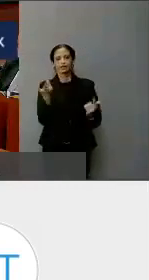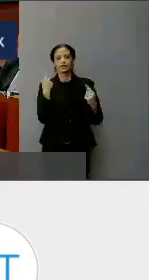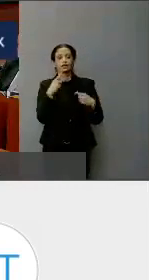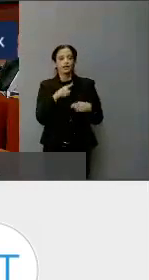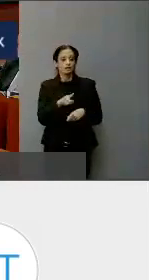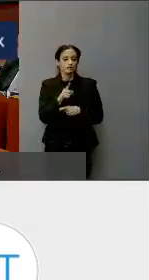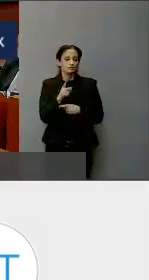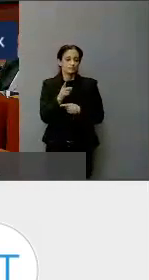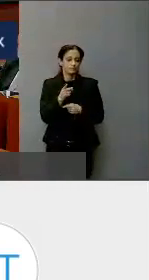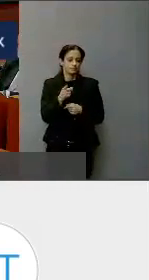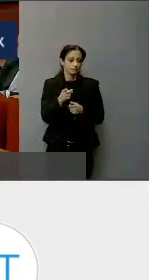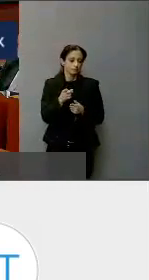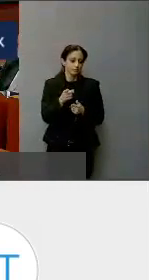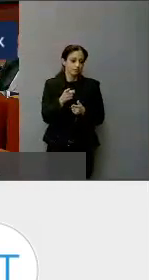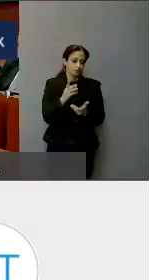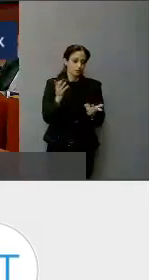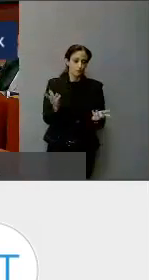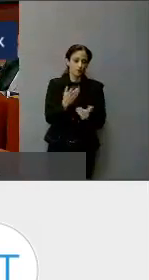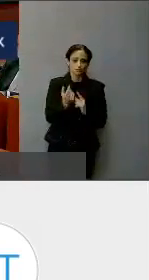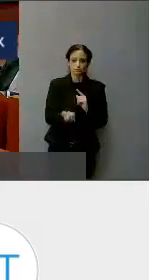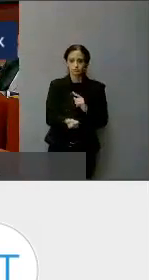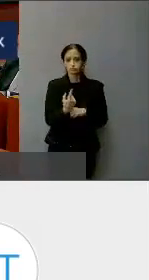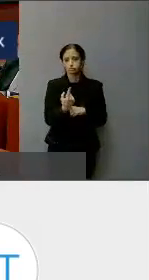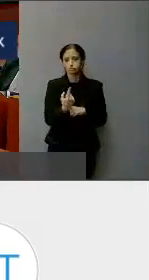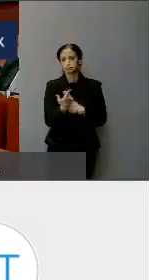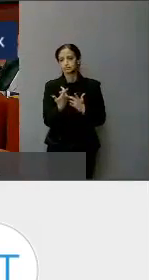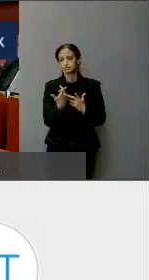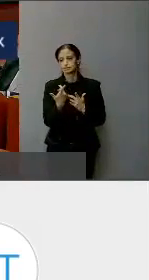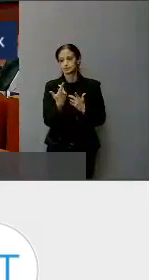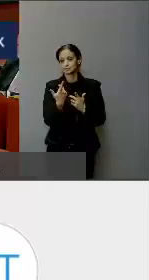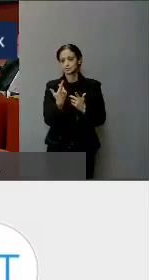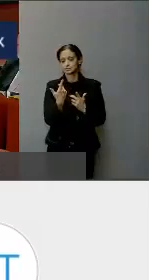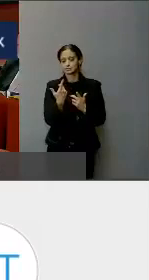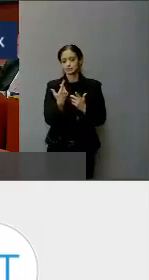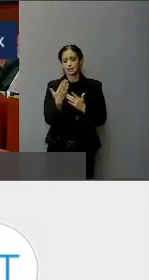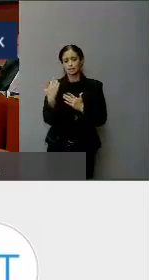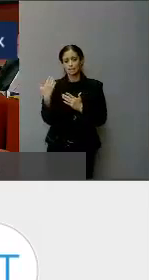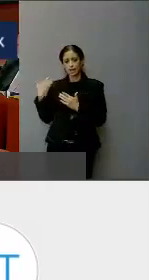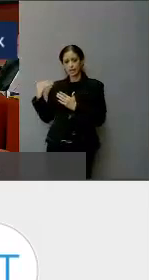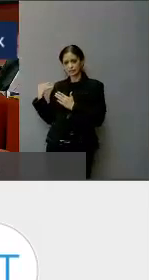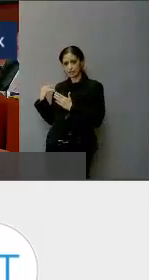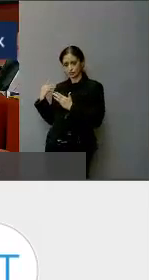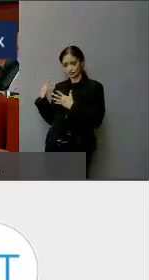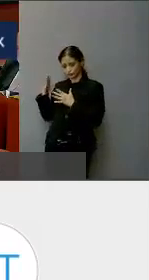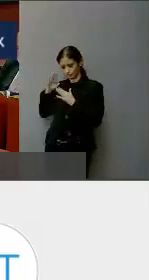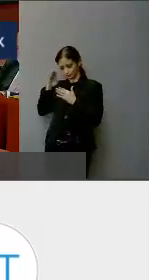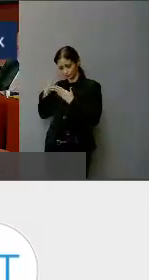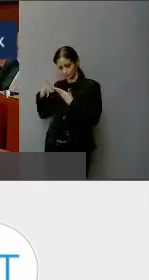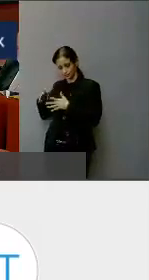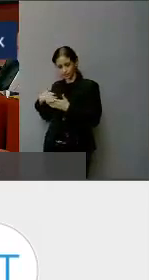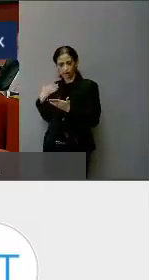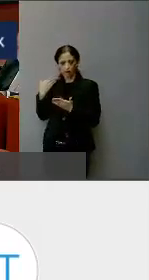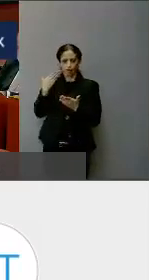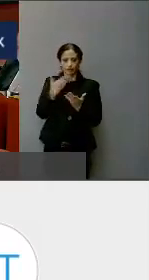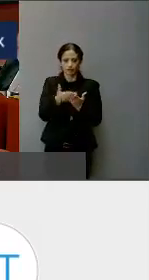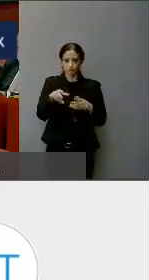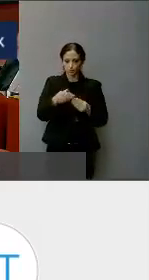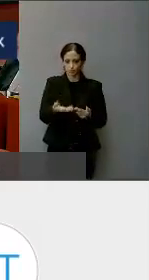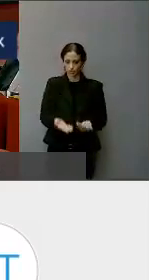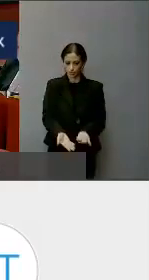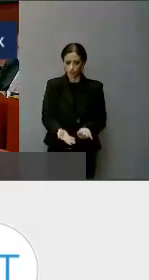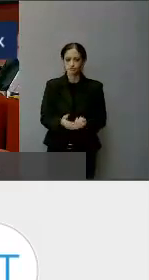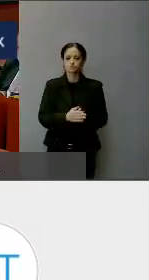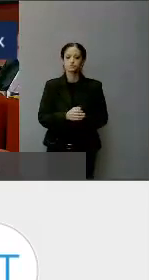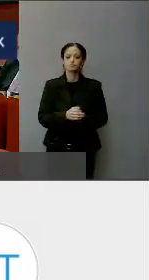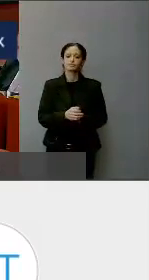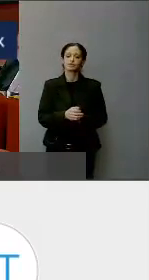nato dopo essere di cui ci siamo occupati magari in passato che però si ripropone e guardate che la